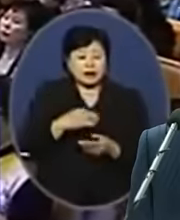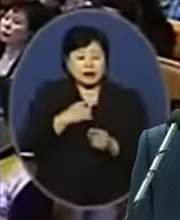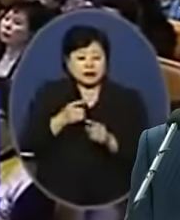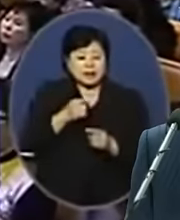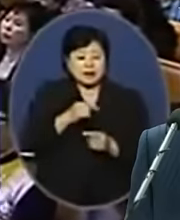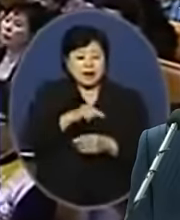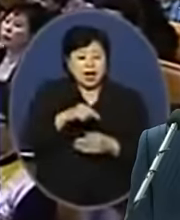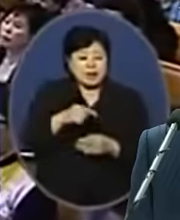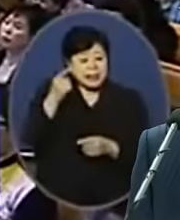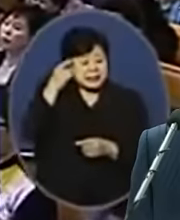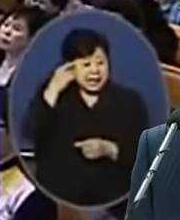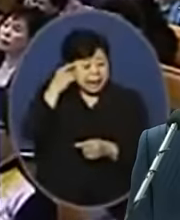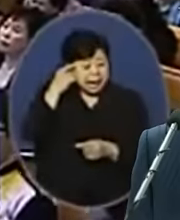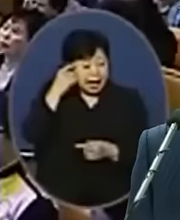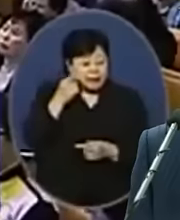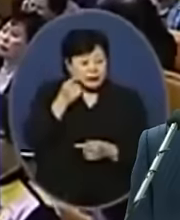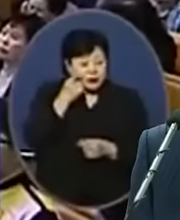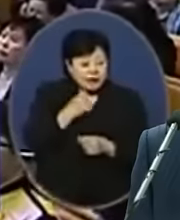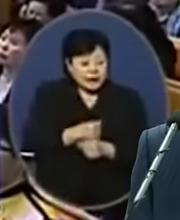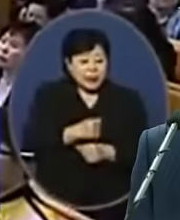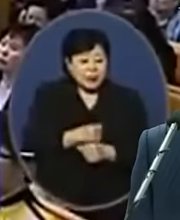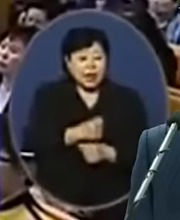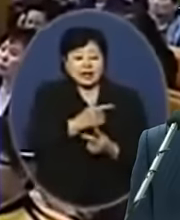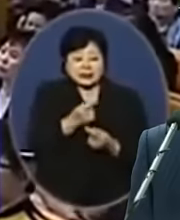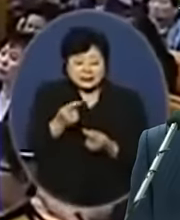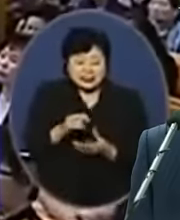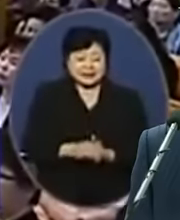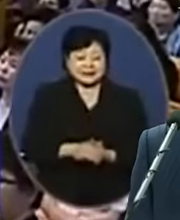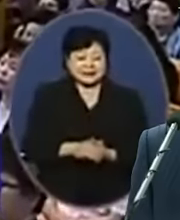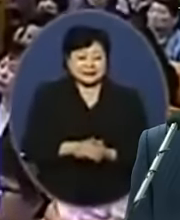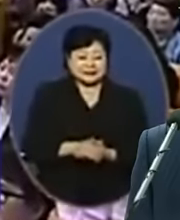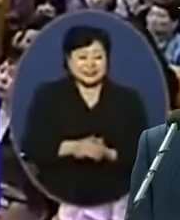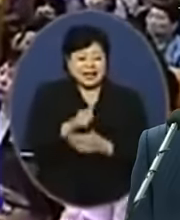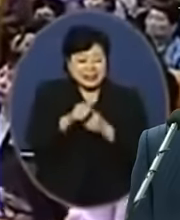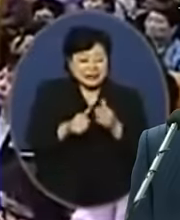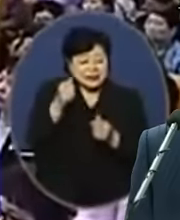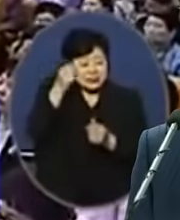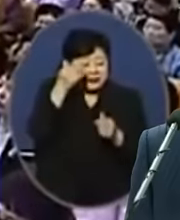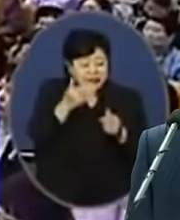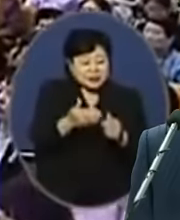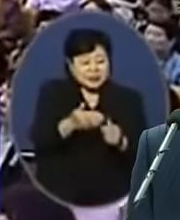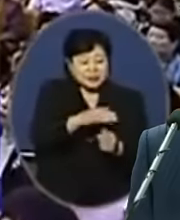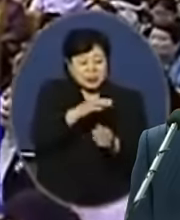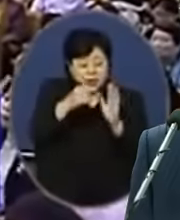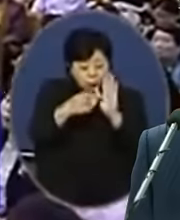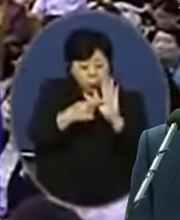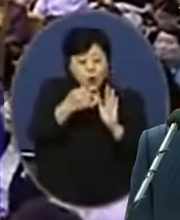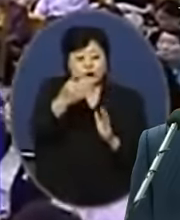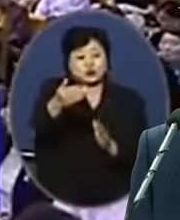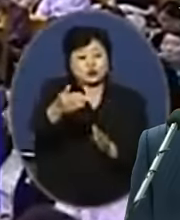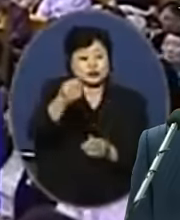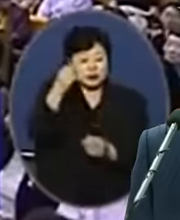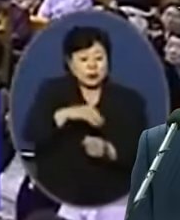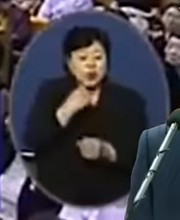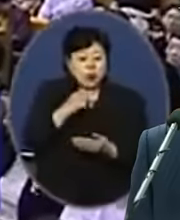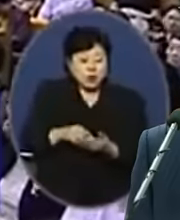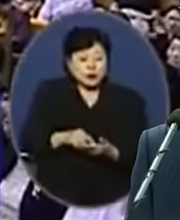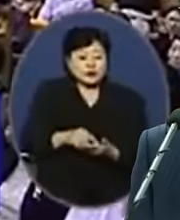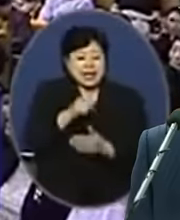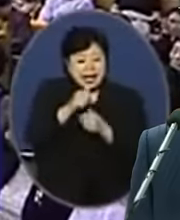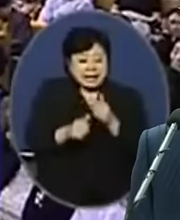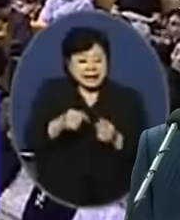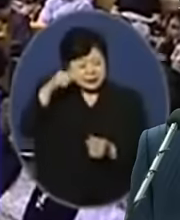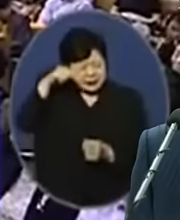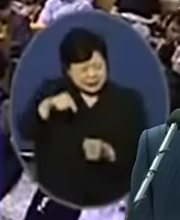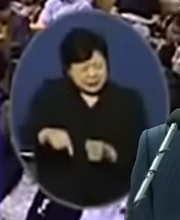못하고 사람의 마음으로 생각지도 못했다함 같으니라. 오직 하나님이 성령으로 이것을 우리에게 보이시나니 성령은 모든 것도